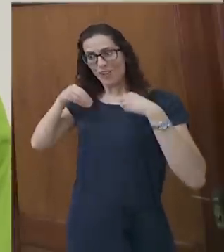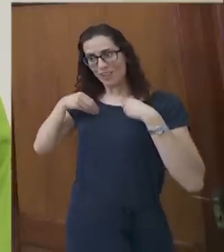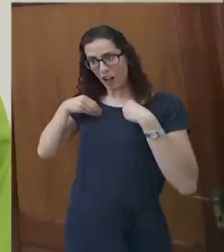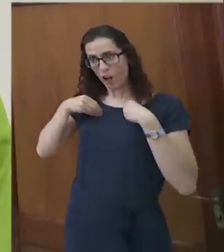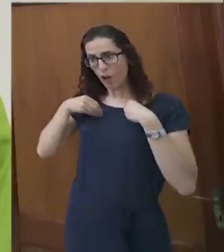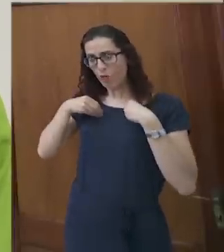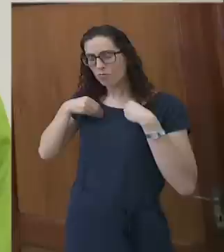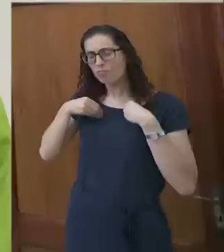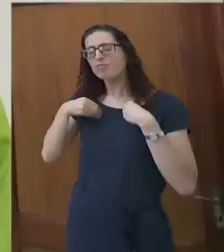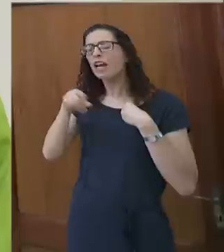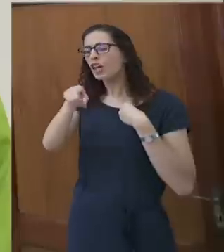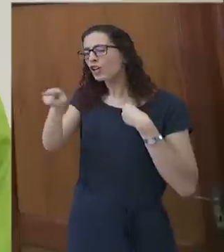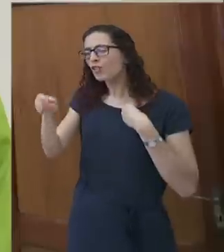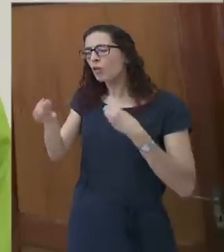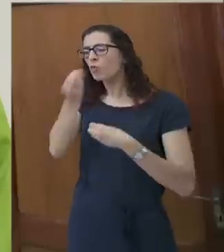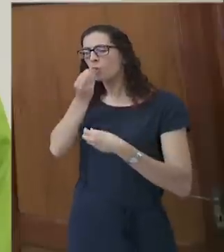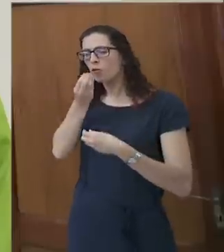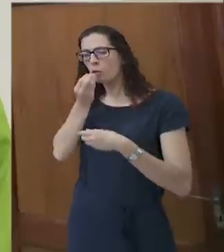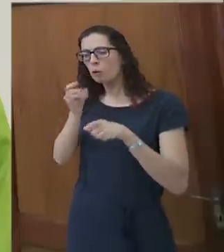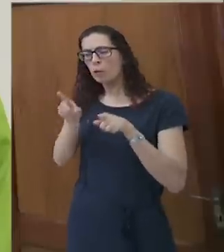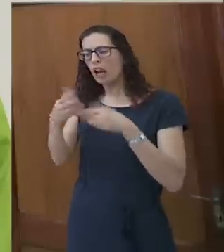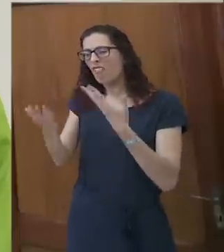kulu dak li jqedulkom qudiemkom